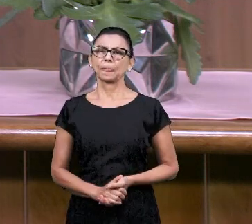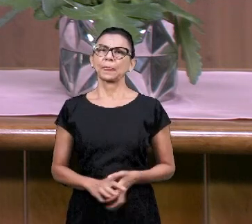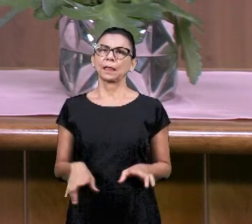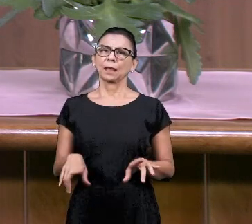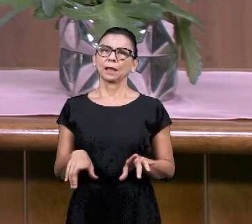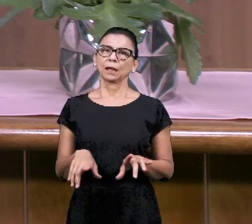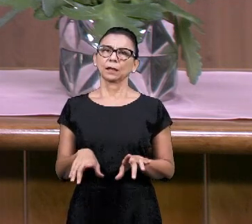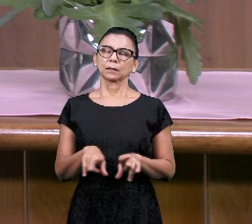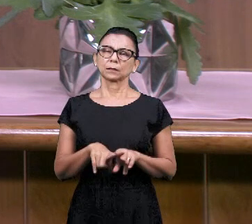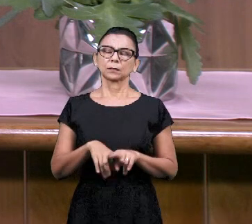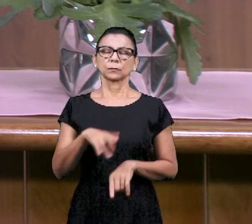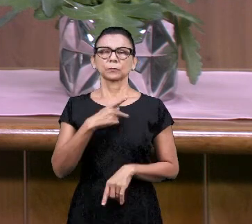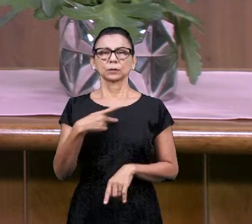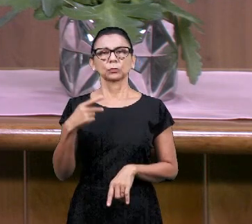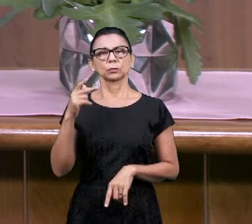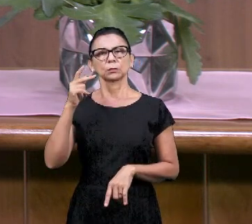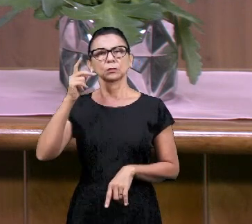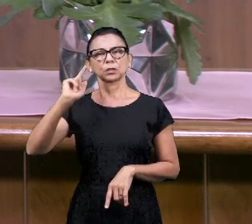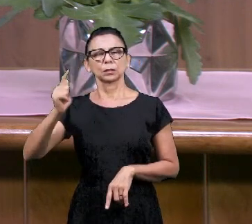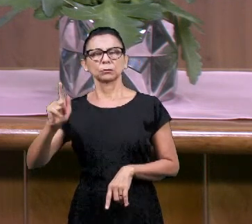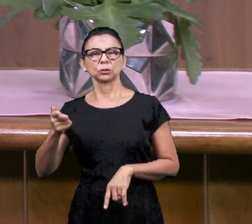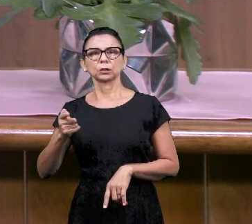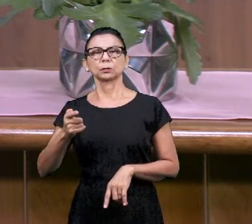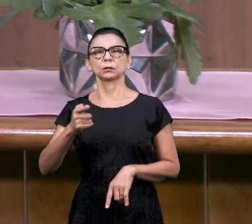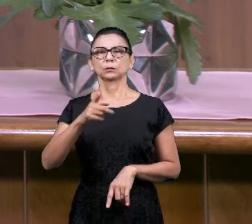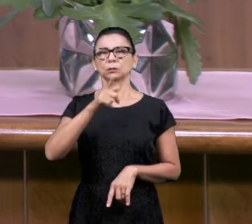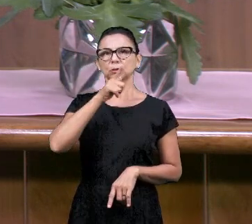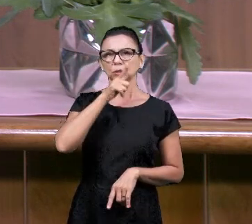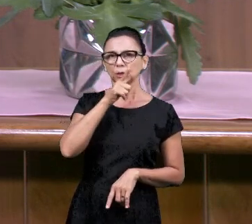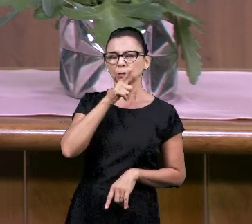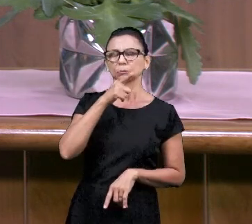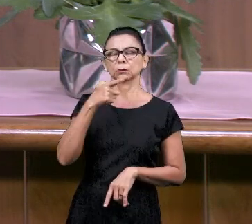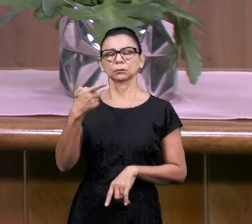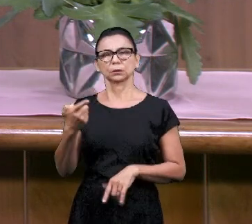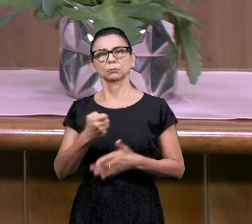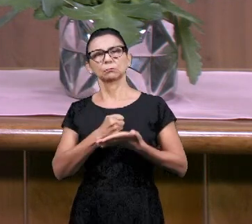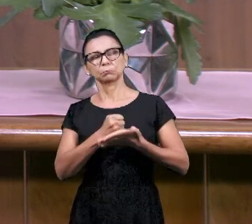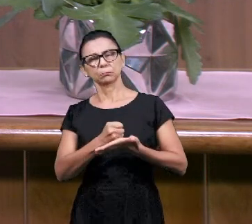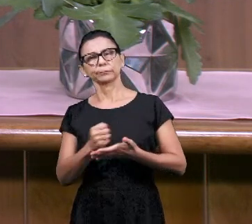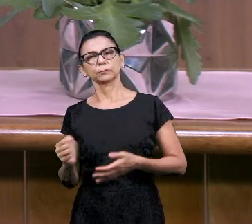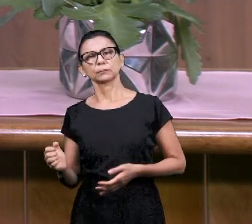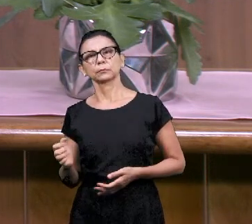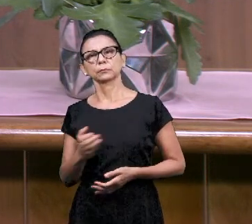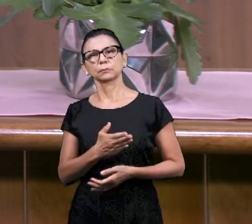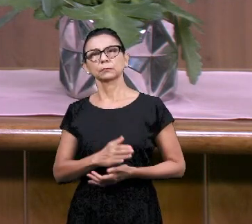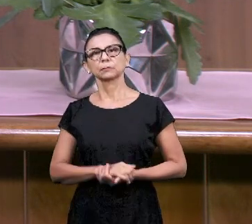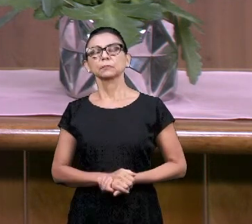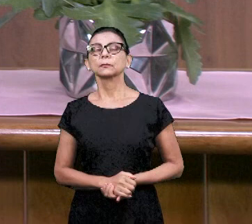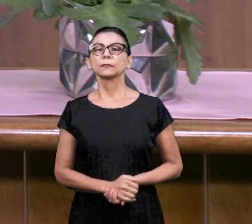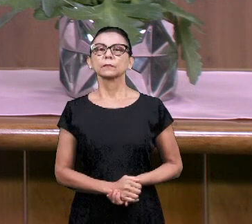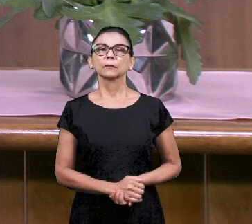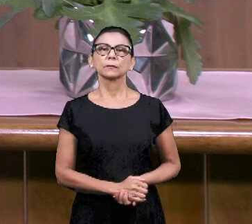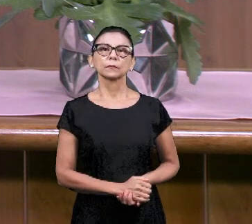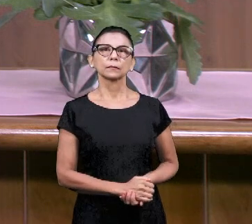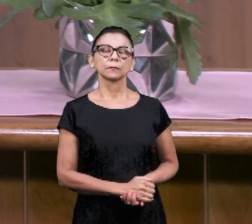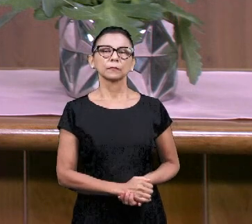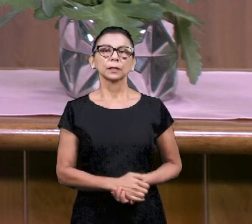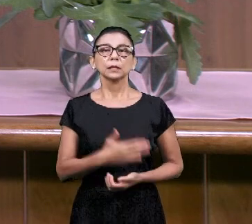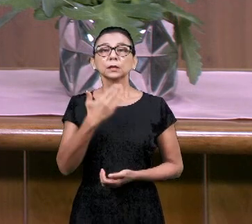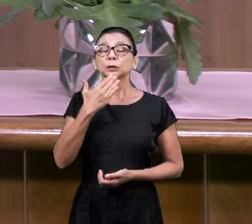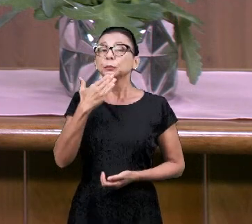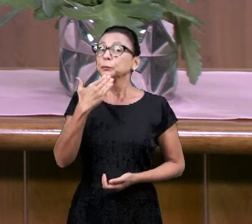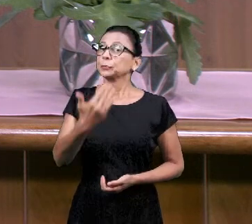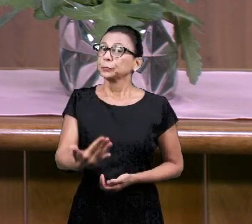Jodeti, Pasteur Gilson nous a apporté ici. Très bien. Donc, la participation par écrit, notre demande aux frères, c'est